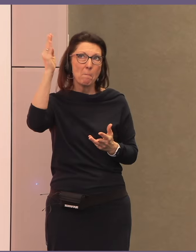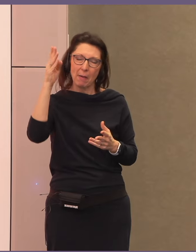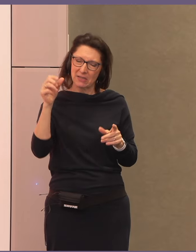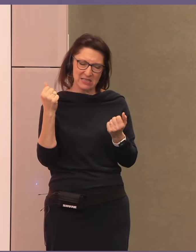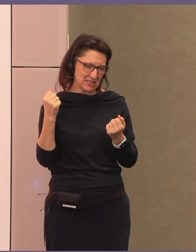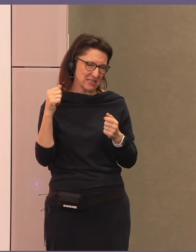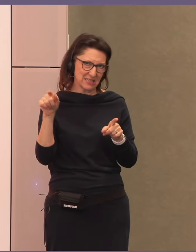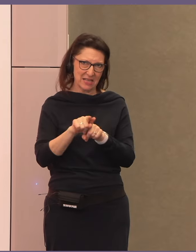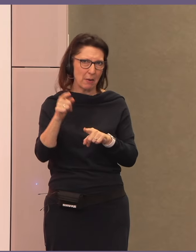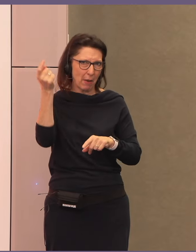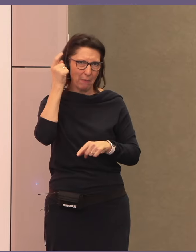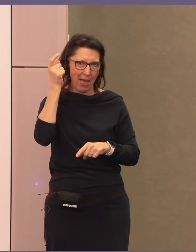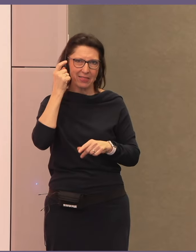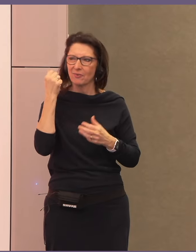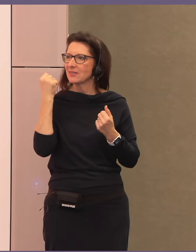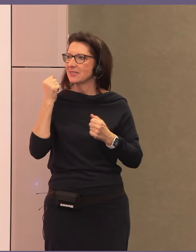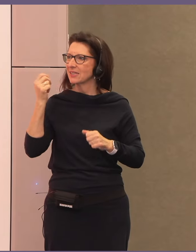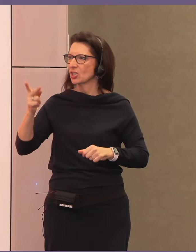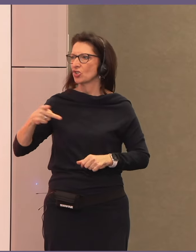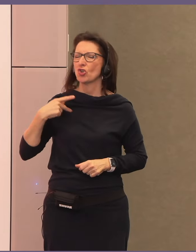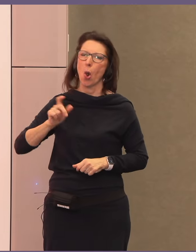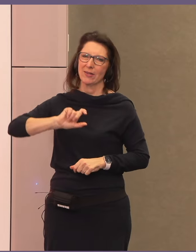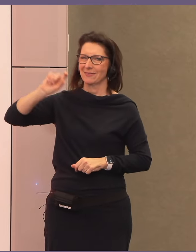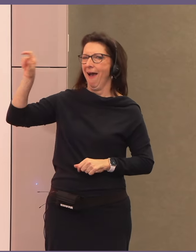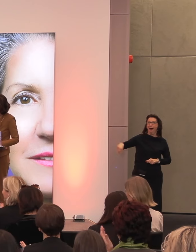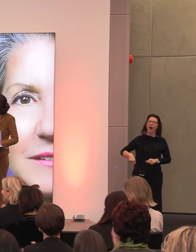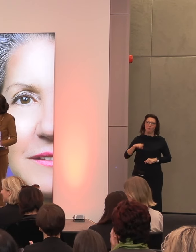sehen und ganz stolz auf dich sein, Eva-Maria.